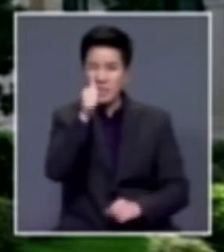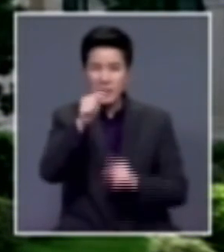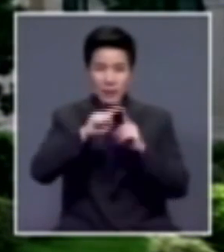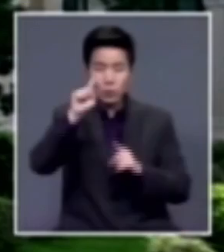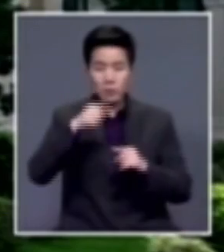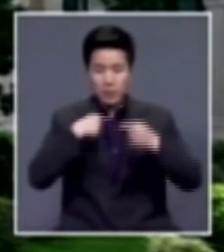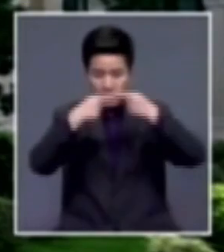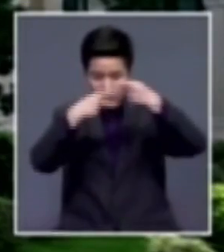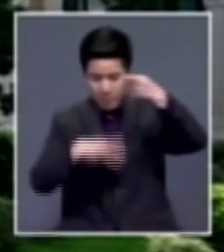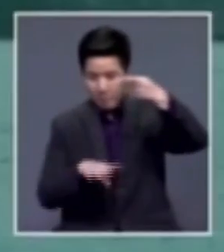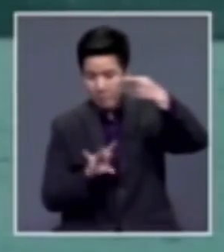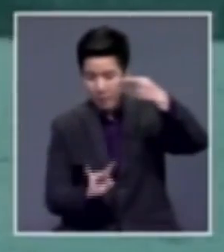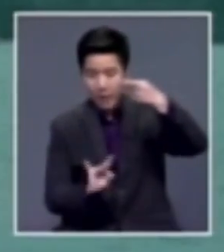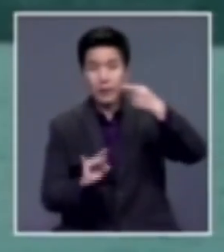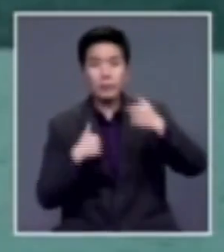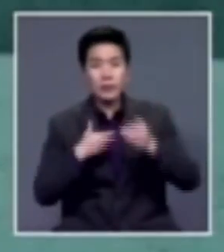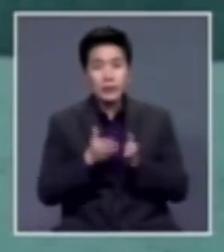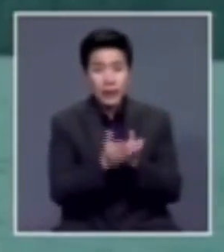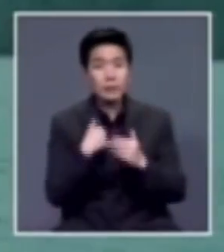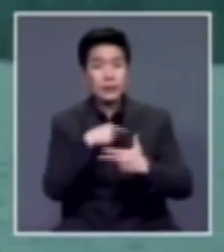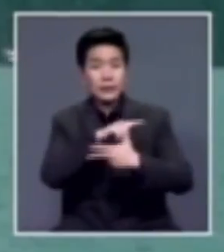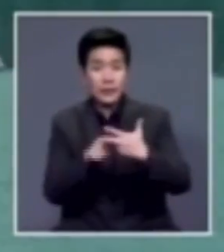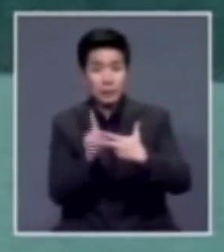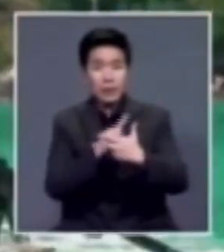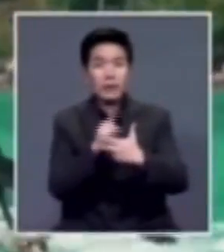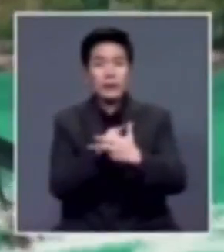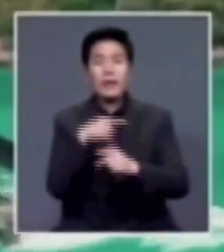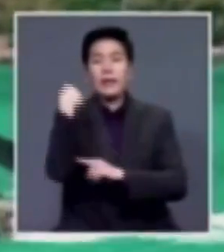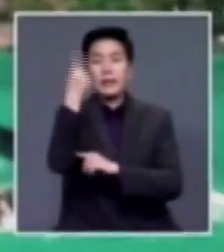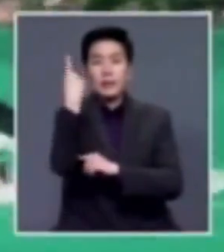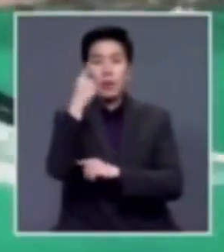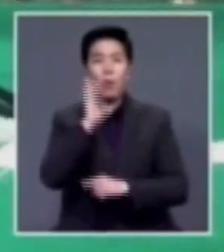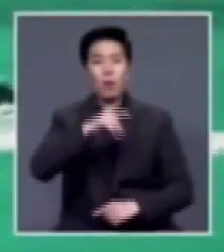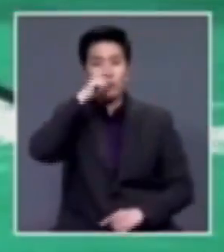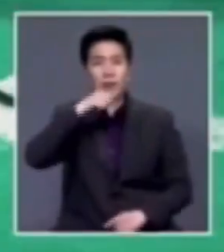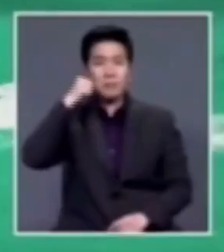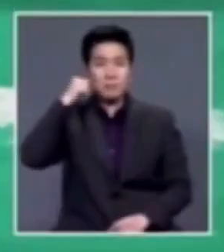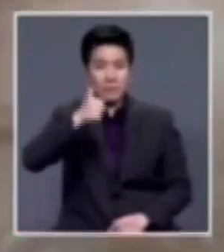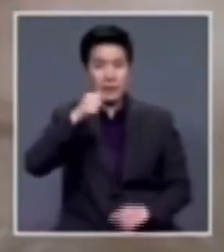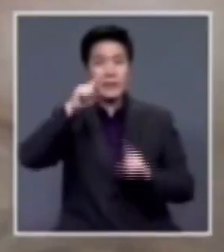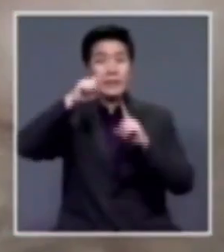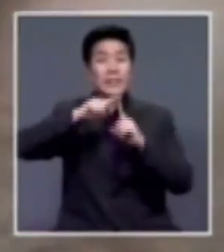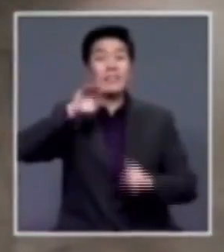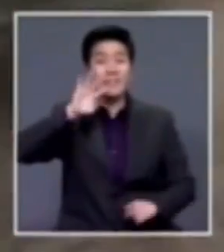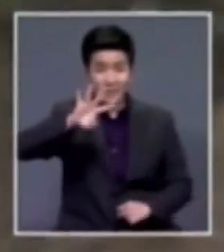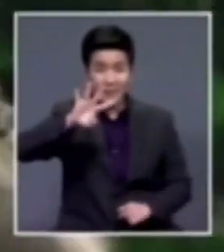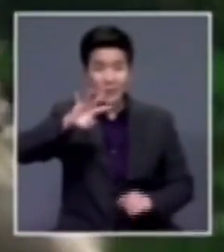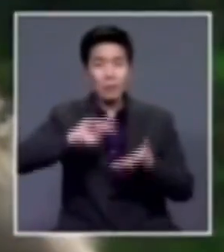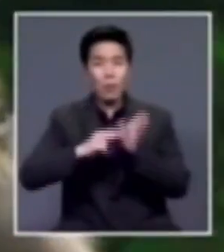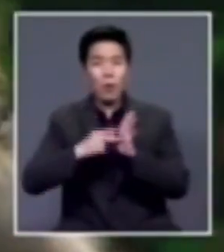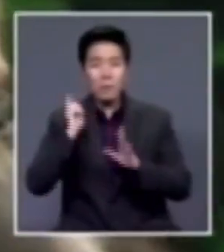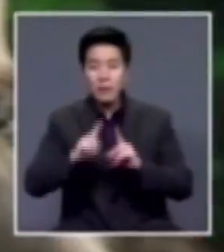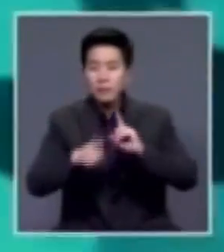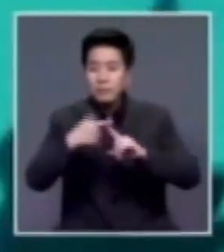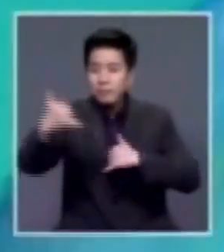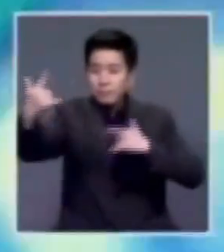80ประเทศถึง3ด้านด้วยกันอันได้แก่1ด้านการท่องเที่ยวผจญภัยประเทศไทยอยู่ระดับที่4เป็นผลจากความเป็นมิตรกับนัก